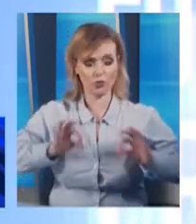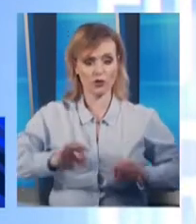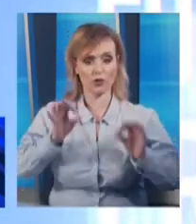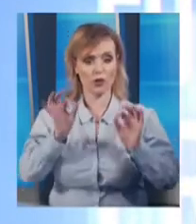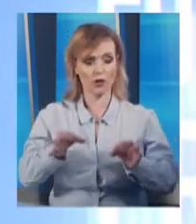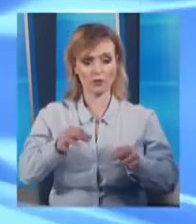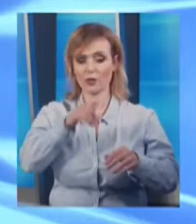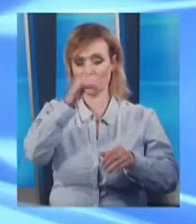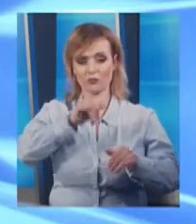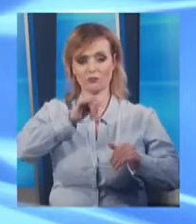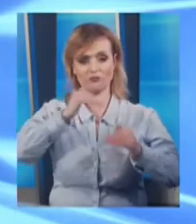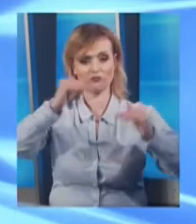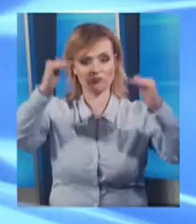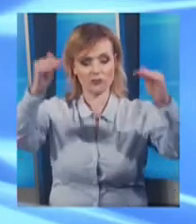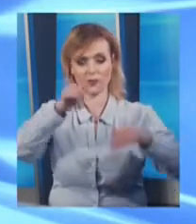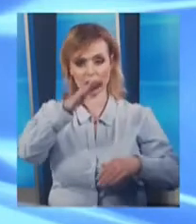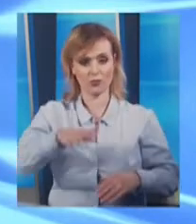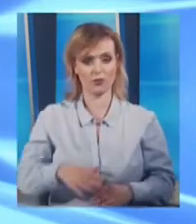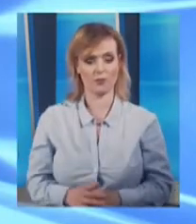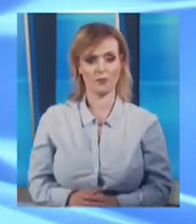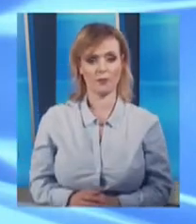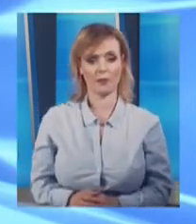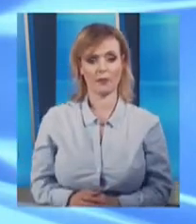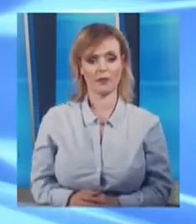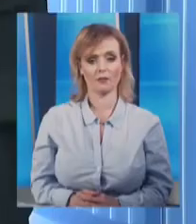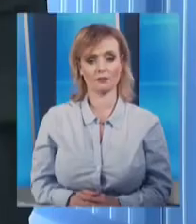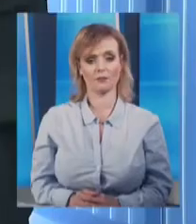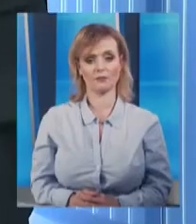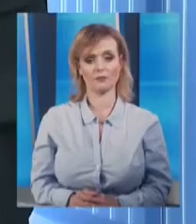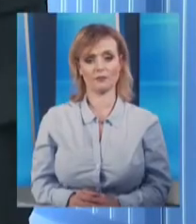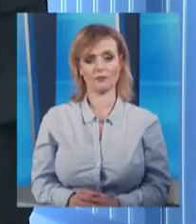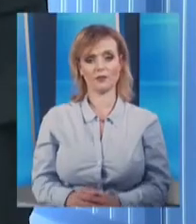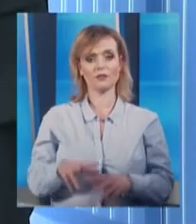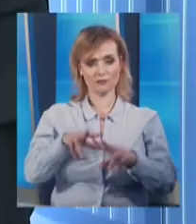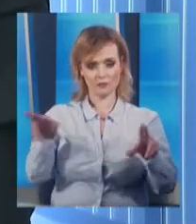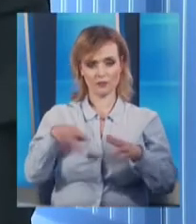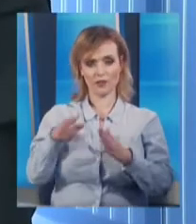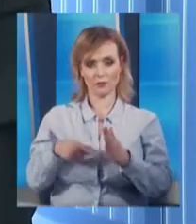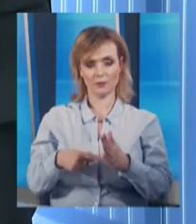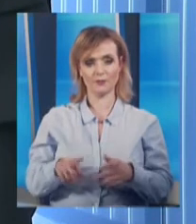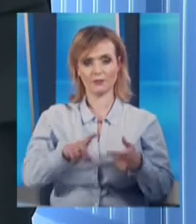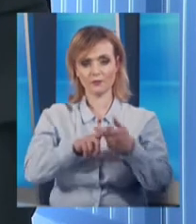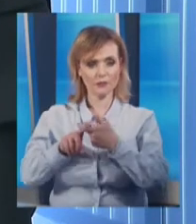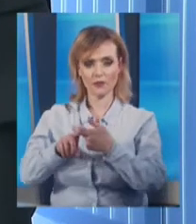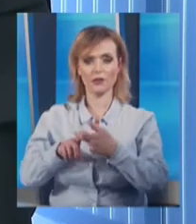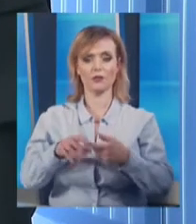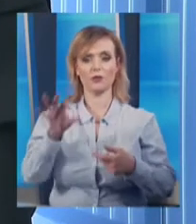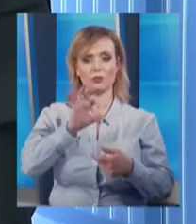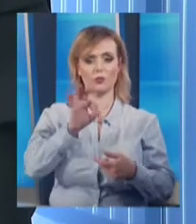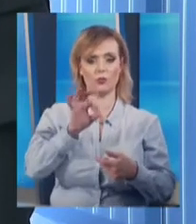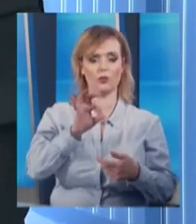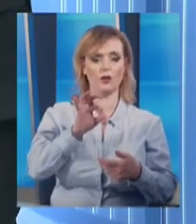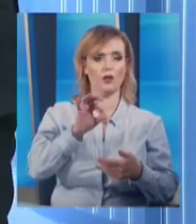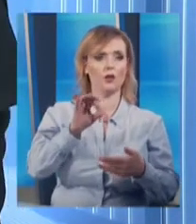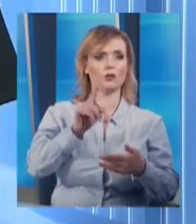avansa. Așa. Vreți să adăugați ceva? Sau? Era o întrebare și pentru mine, sau nu? Aceeași întrebare. Este cu privire la declarația de stat